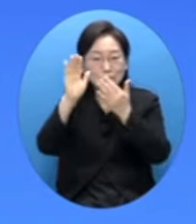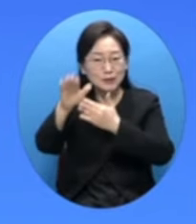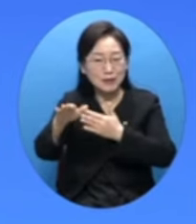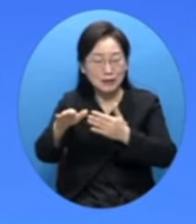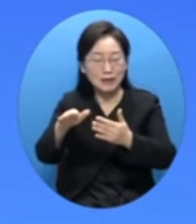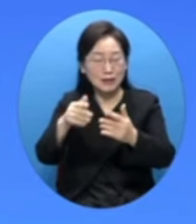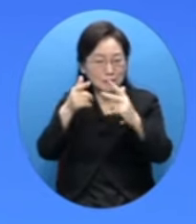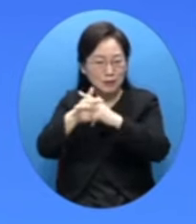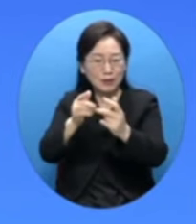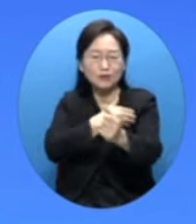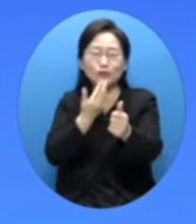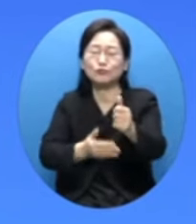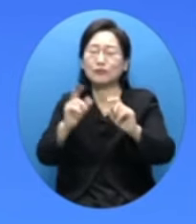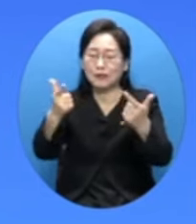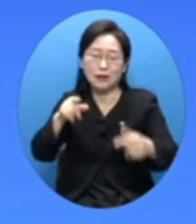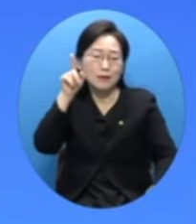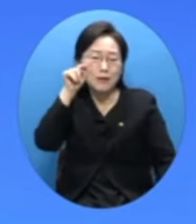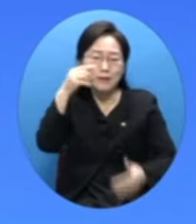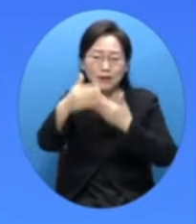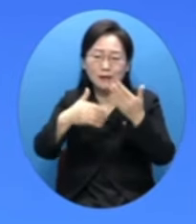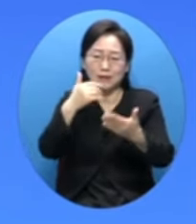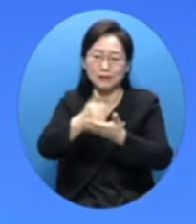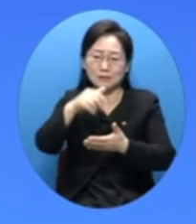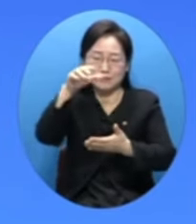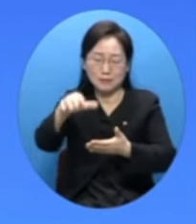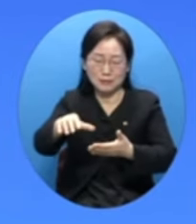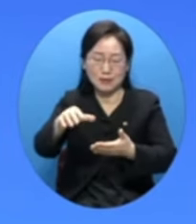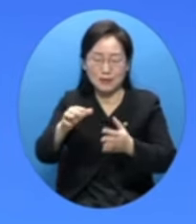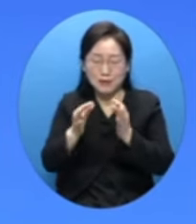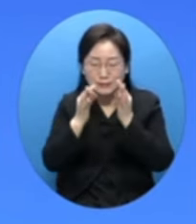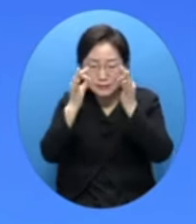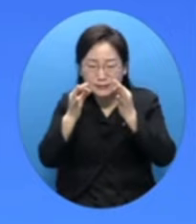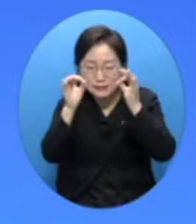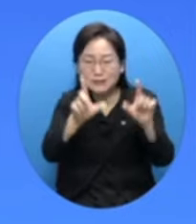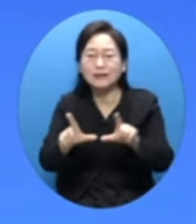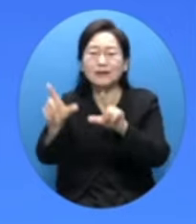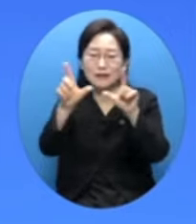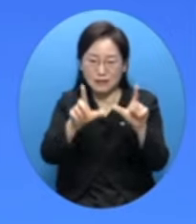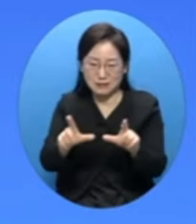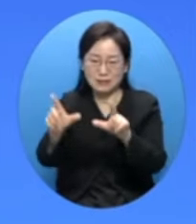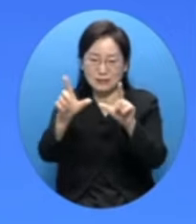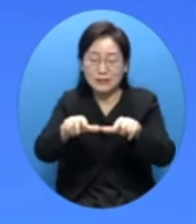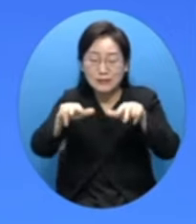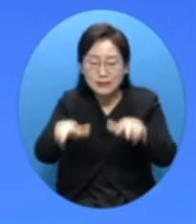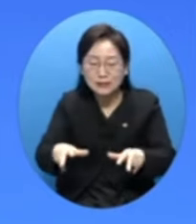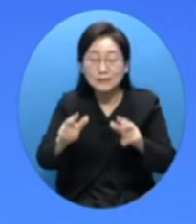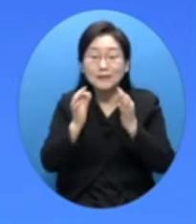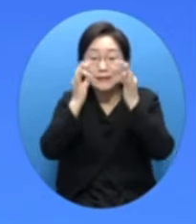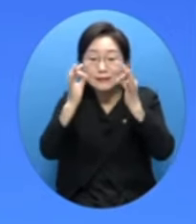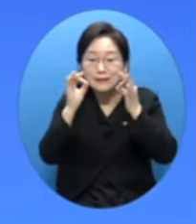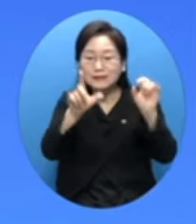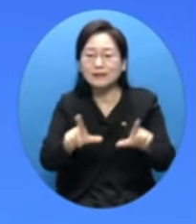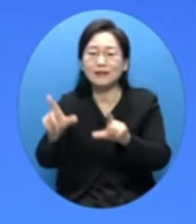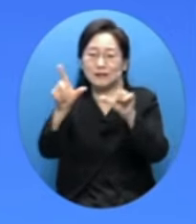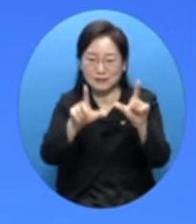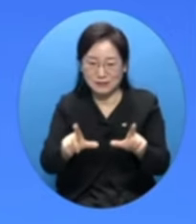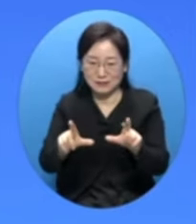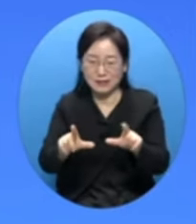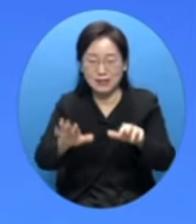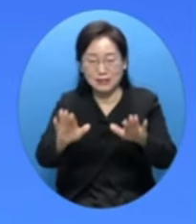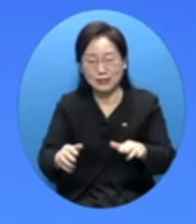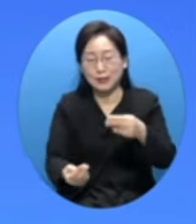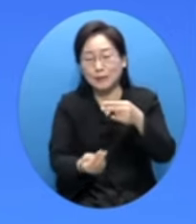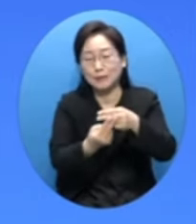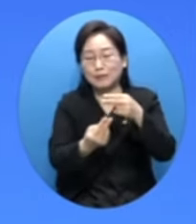매일매일 최선을 다해서 하나님과 살도록 그렇게 우리에게 주신 오늘의 최선을 다해 살면 그 오늘이 쌓여서